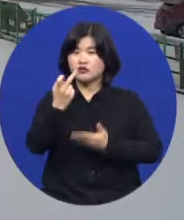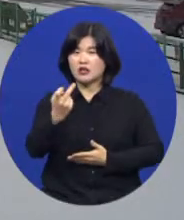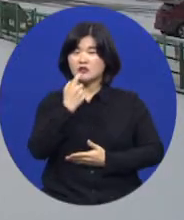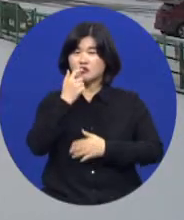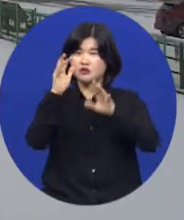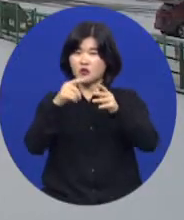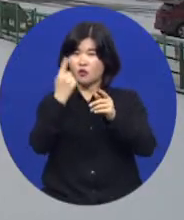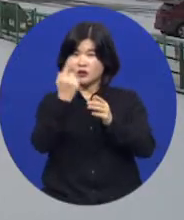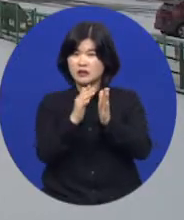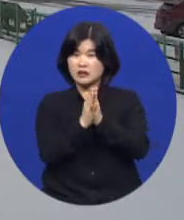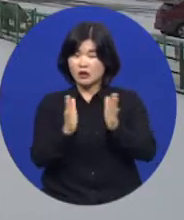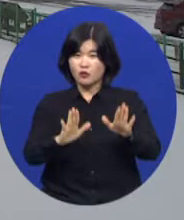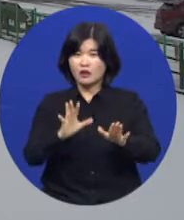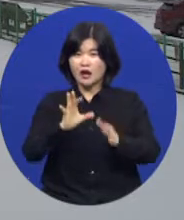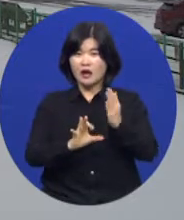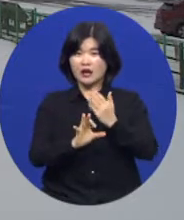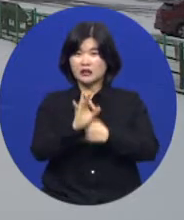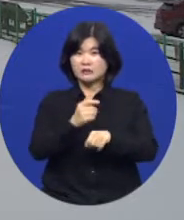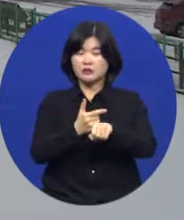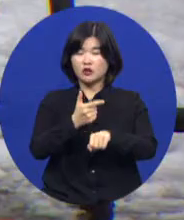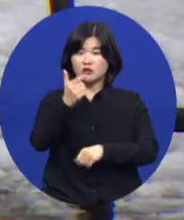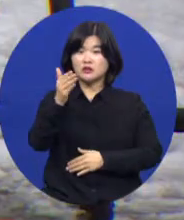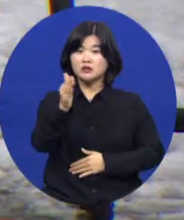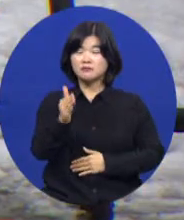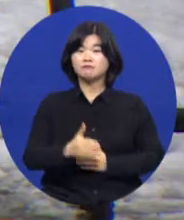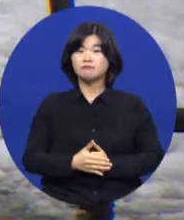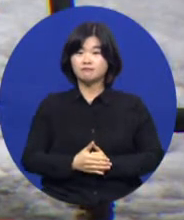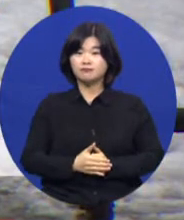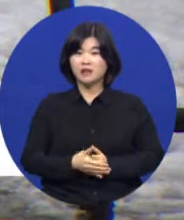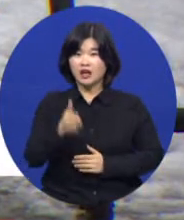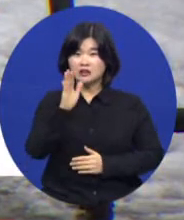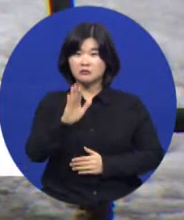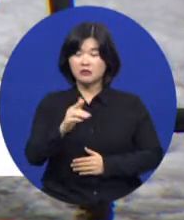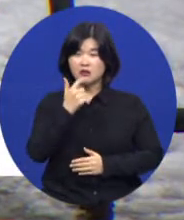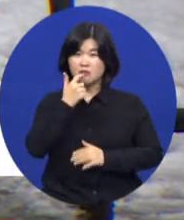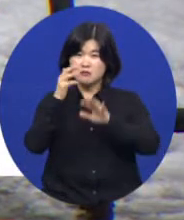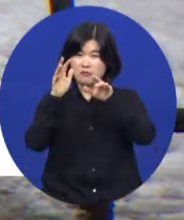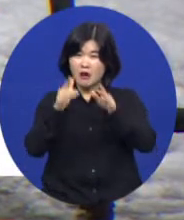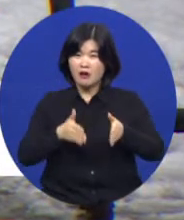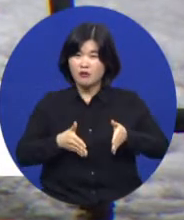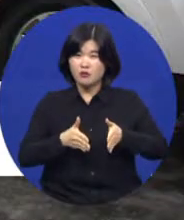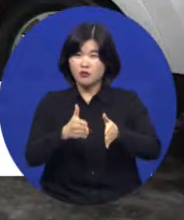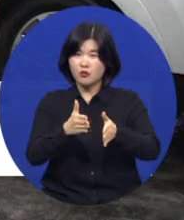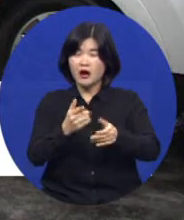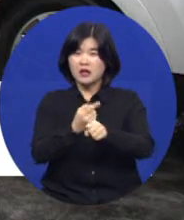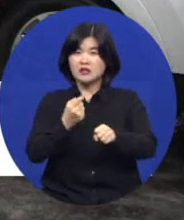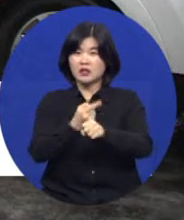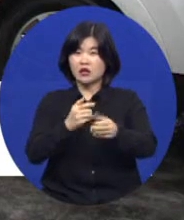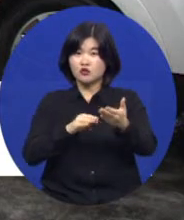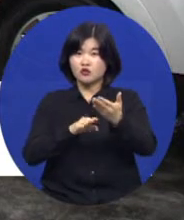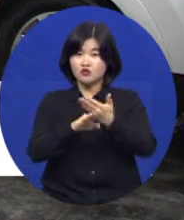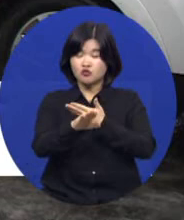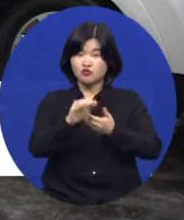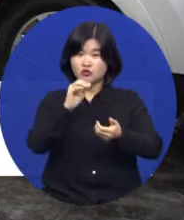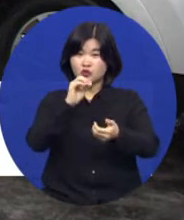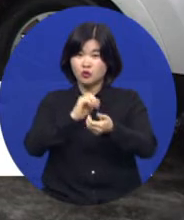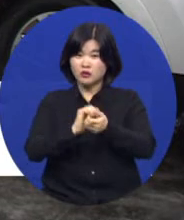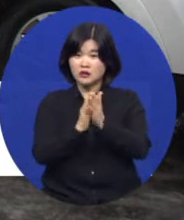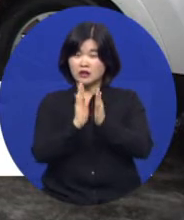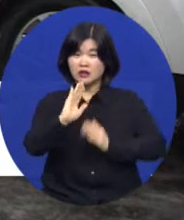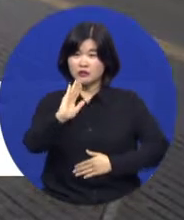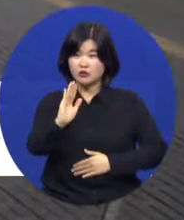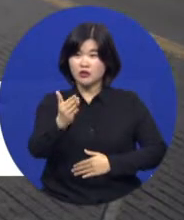내리기 시작한 것은 오늘 오전 6시쯤. 하지만 도로는 1시간이 지난 오전 7시 이후부터 통제되기